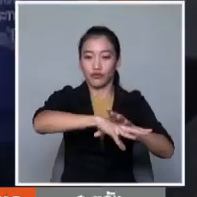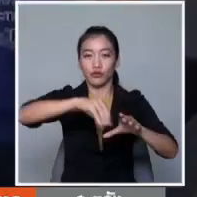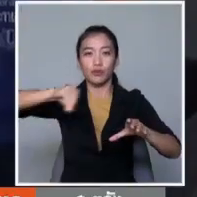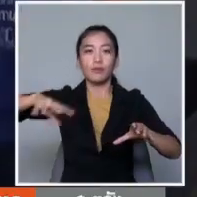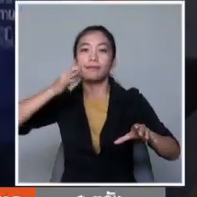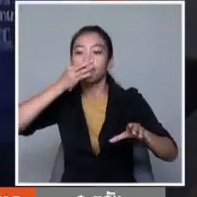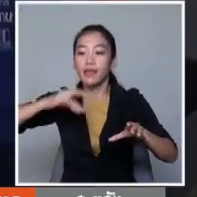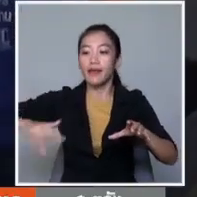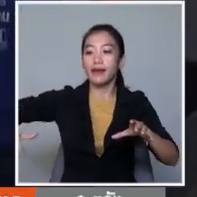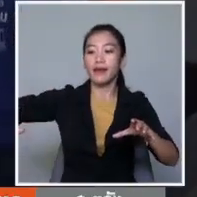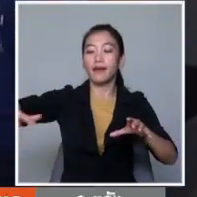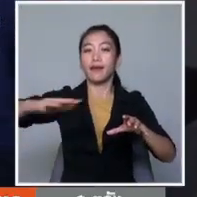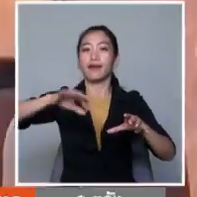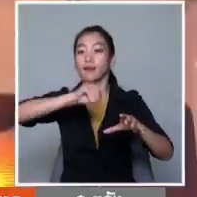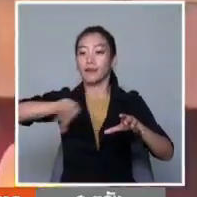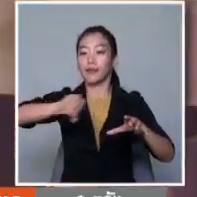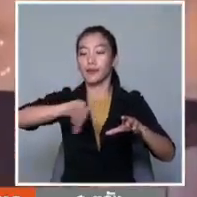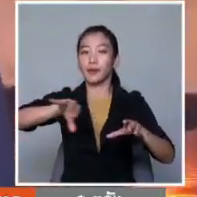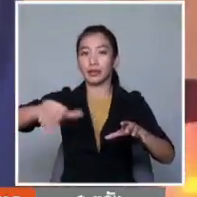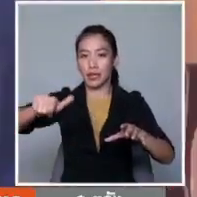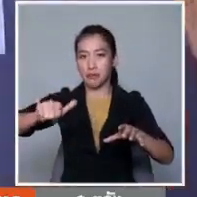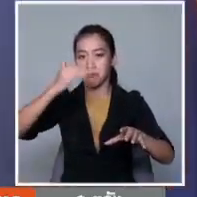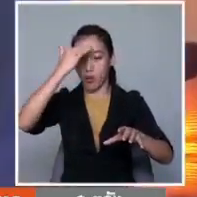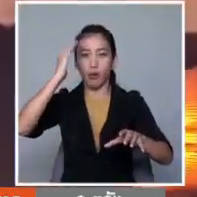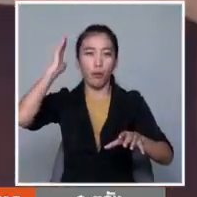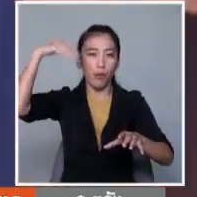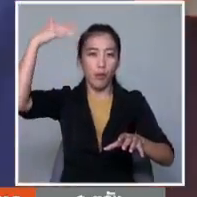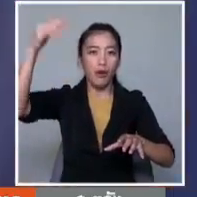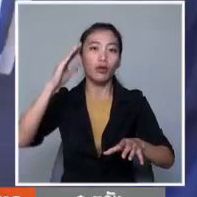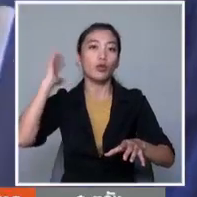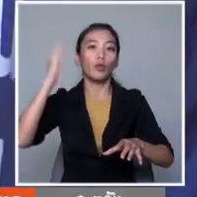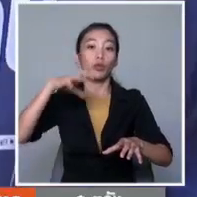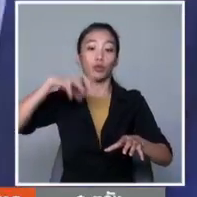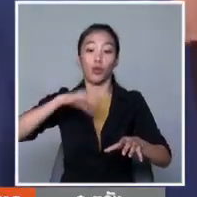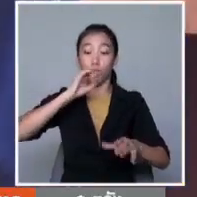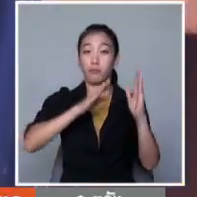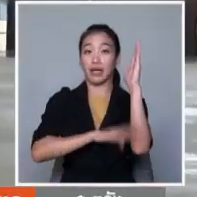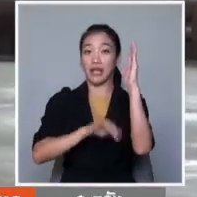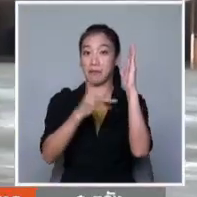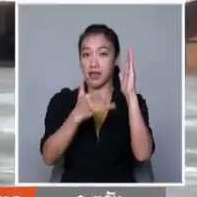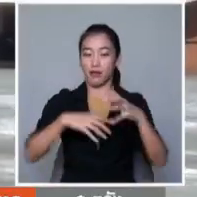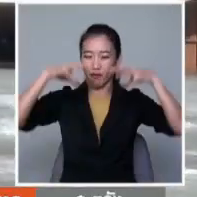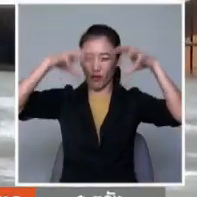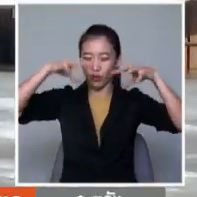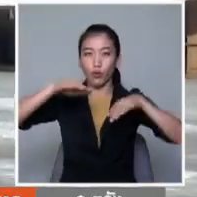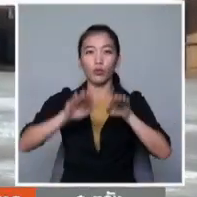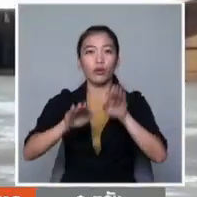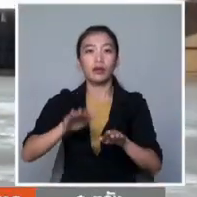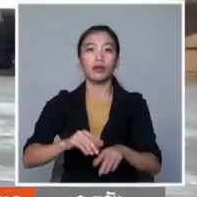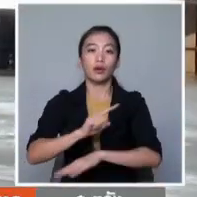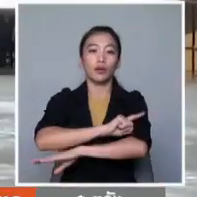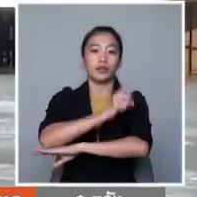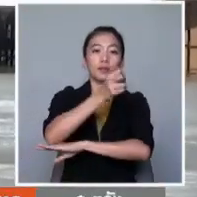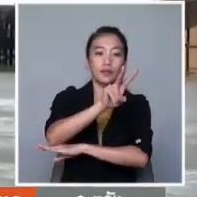ดฝนตกอีกรอบหนึ่งก็คืออย่างที่กรมอุตุคาดการไว้ว่าจะมีฝนอีกรอบหนึ่งในพื้นที่ภาคใต้12ถึง14ธันวาคมนี้นะ